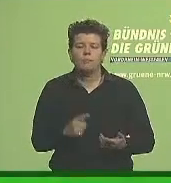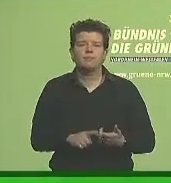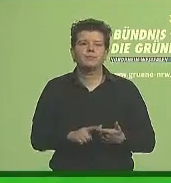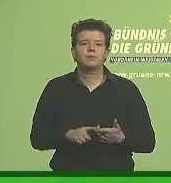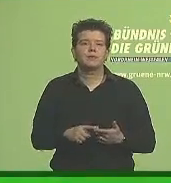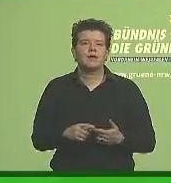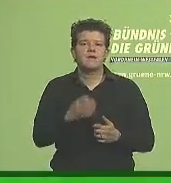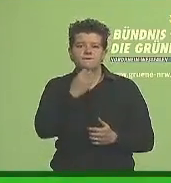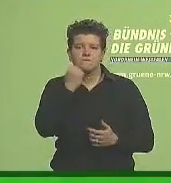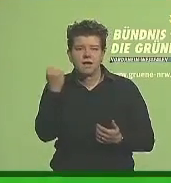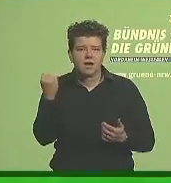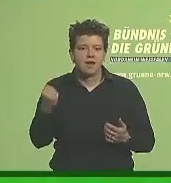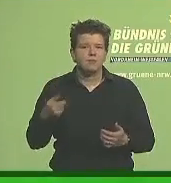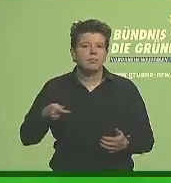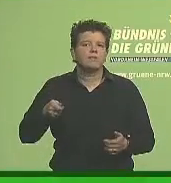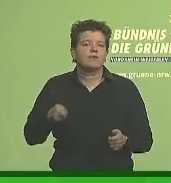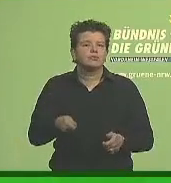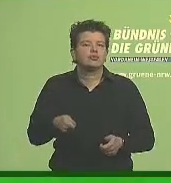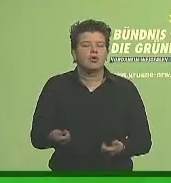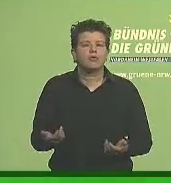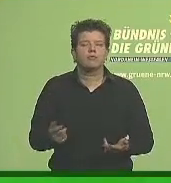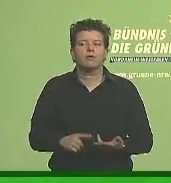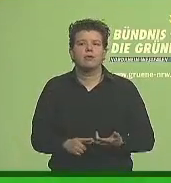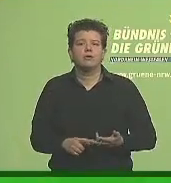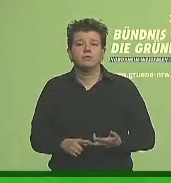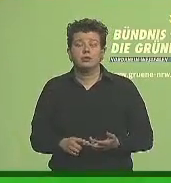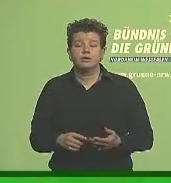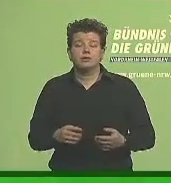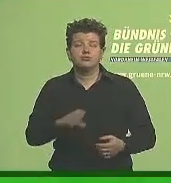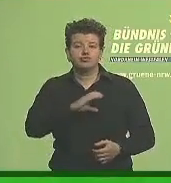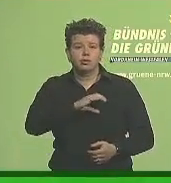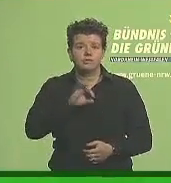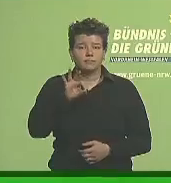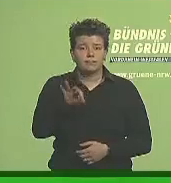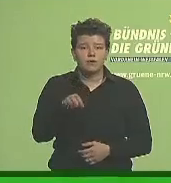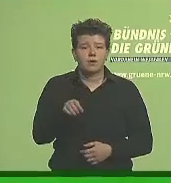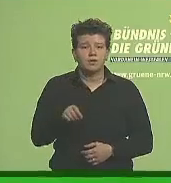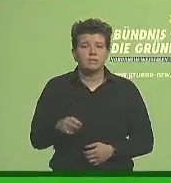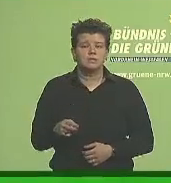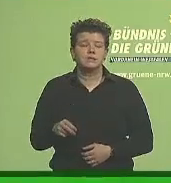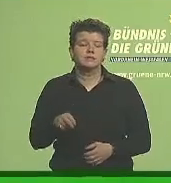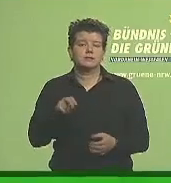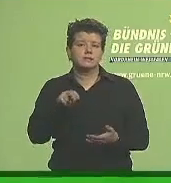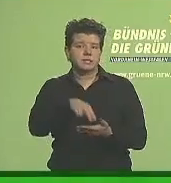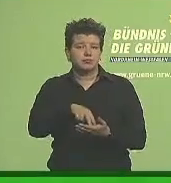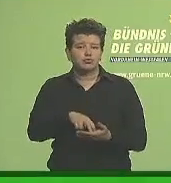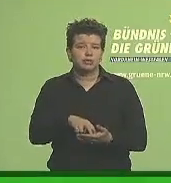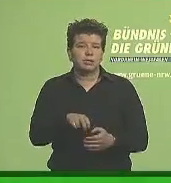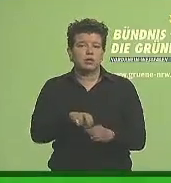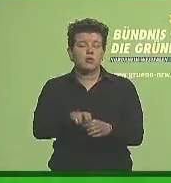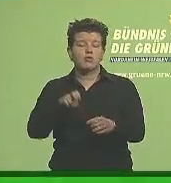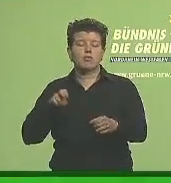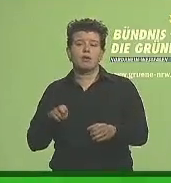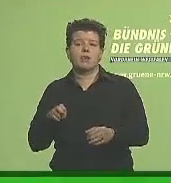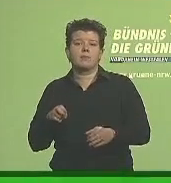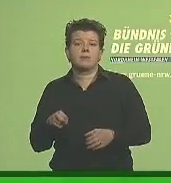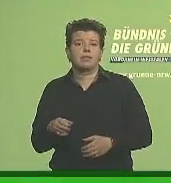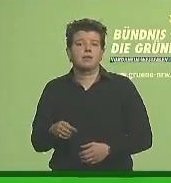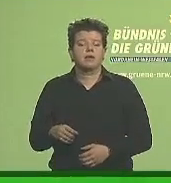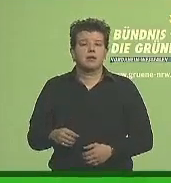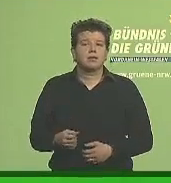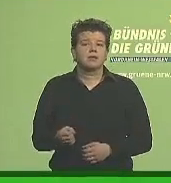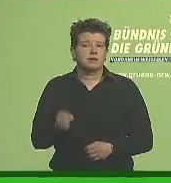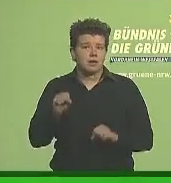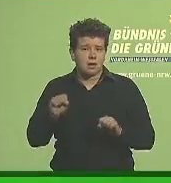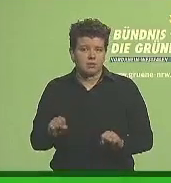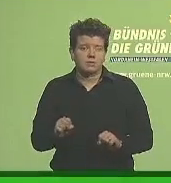Chancen bietet, unabhängig zu werden. Und mittlerweile ist es so, dass der Strom vom eigenen